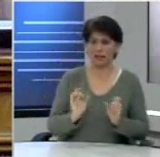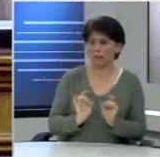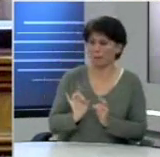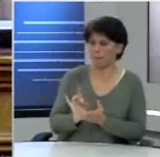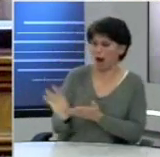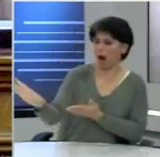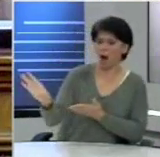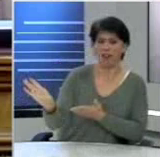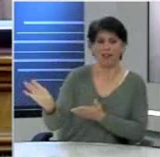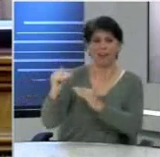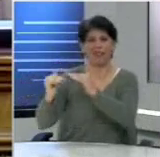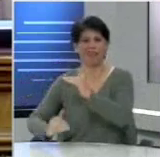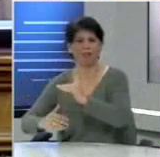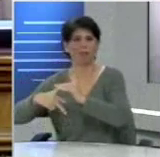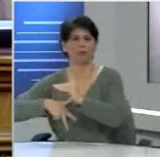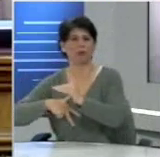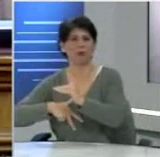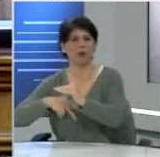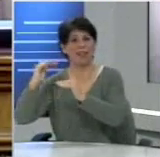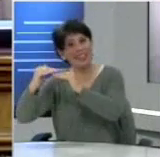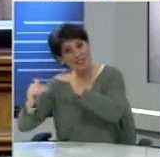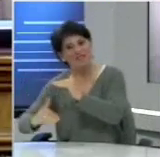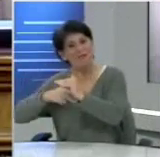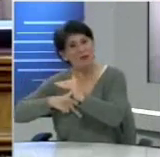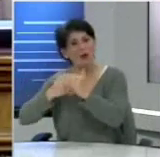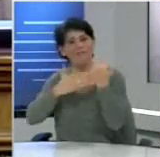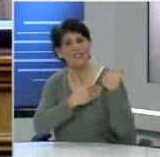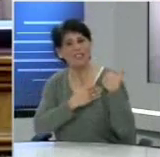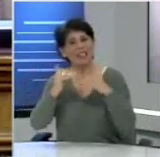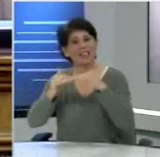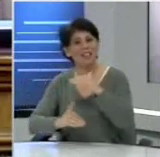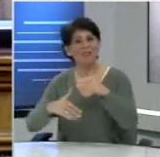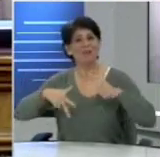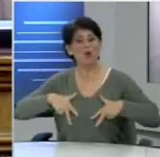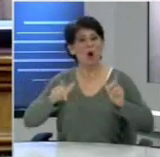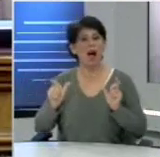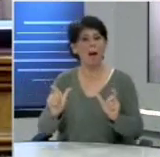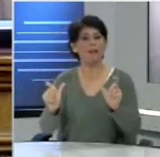Υφυπουργό. Η ευθύνη πήγε σε έναν Υφυπουργό. Τον Υφυπουργό Άμυνας,